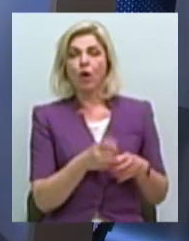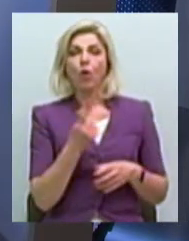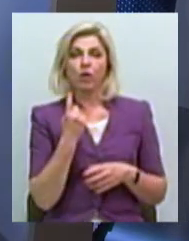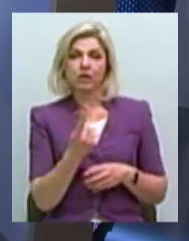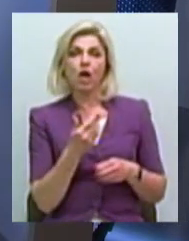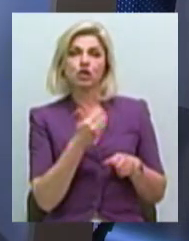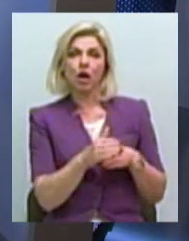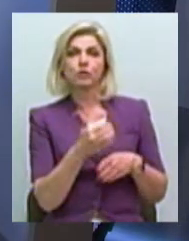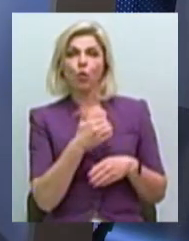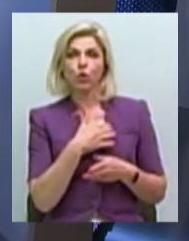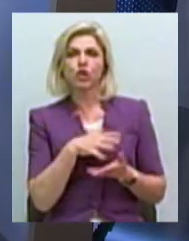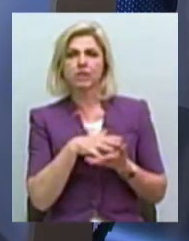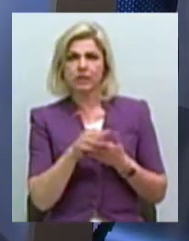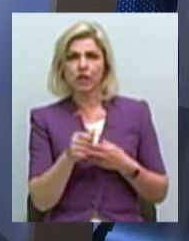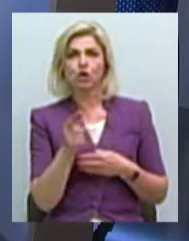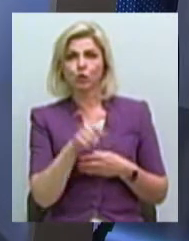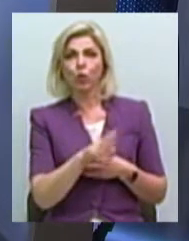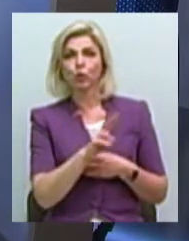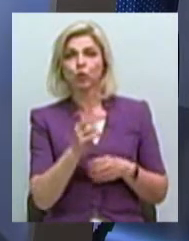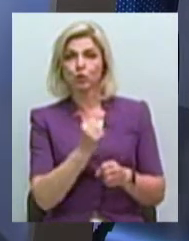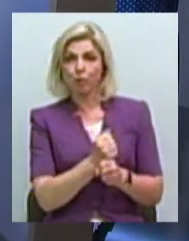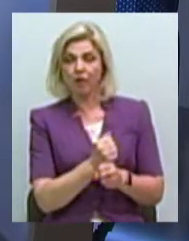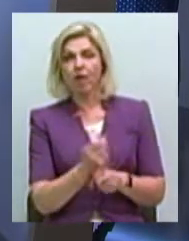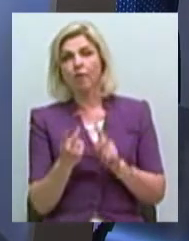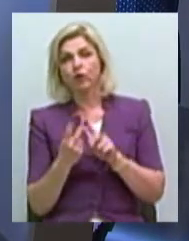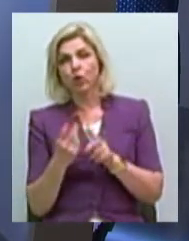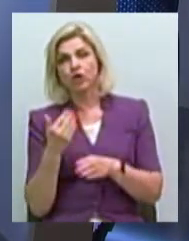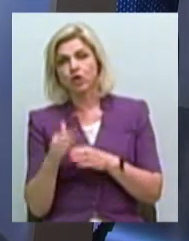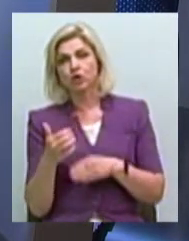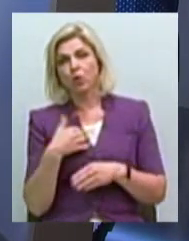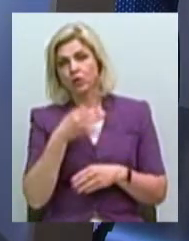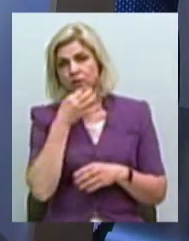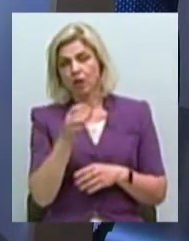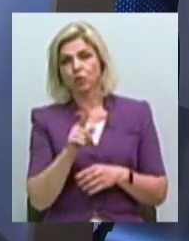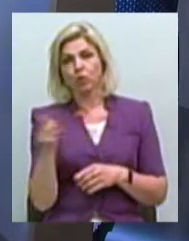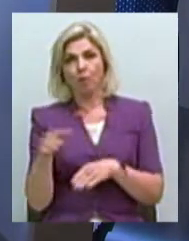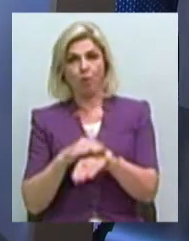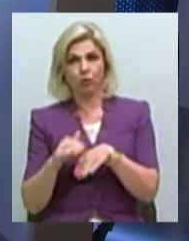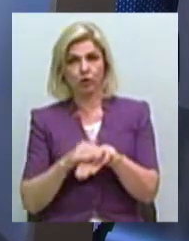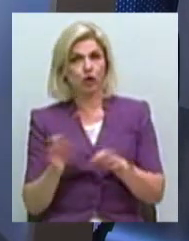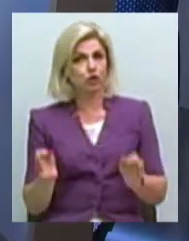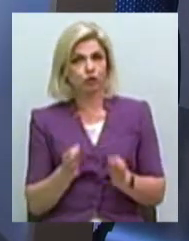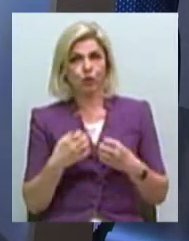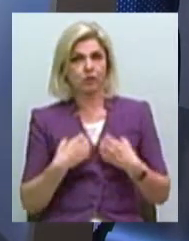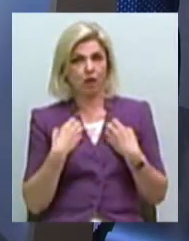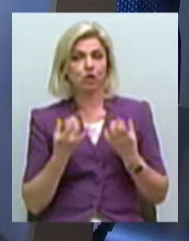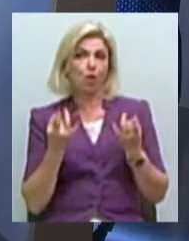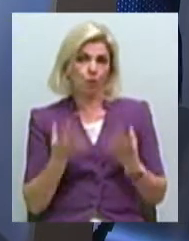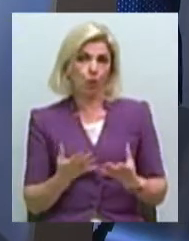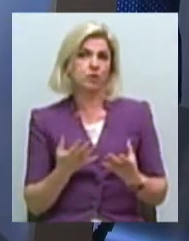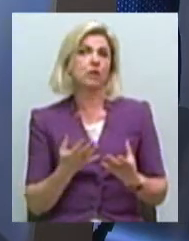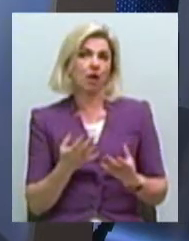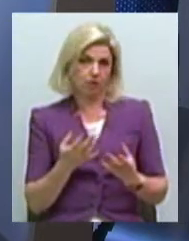хоче знищити того, хто це зробив, а друга частина хоче сказати, що він молодець, нічого такого страшного, просто вбив тварину, то й